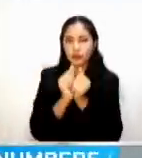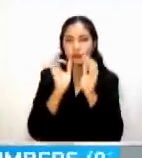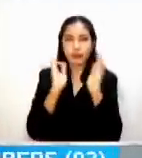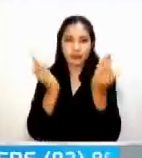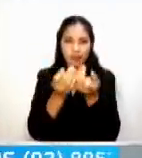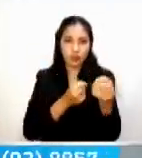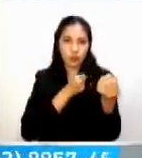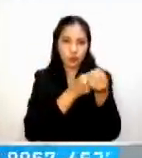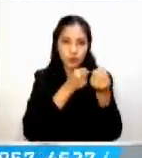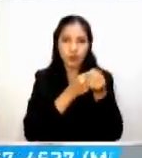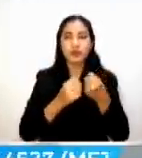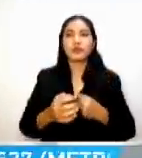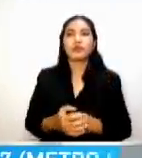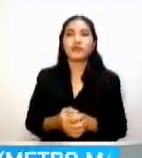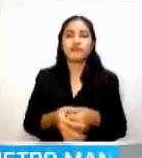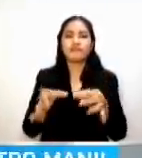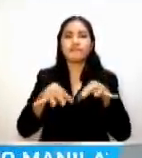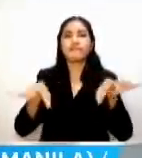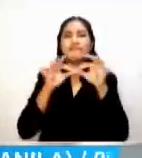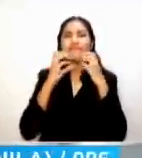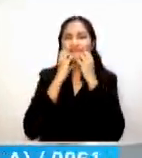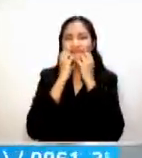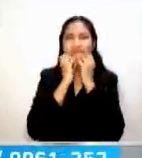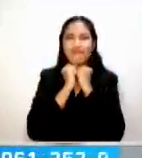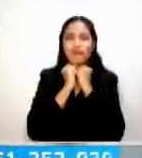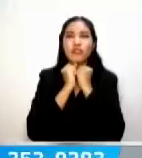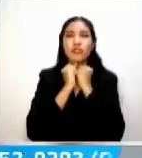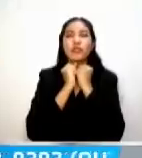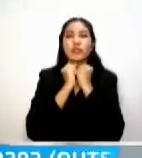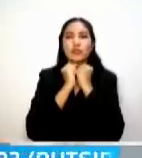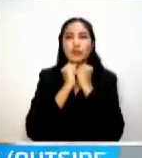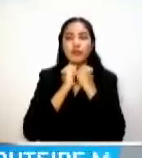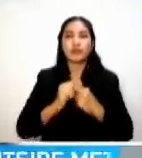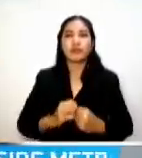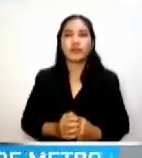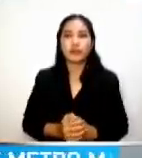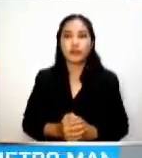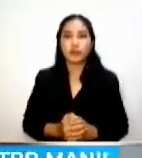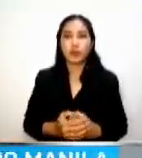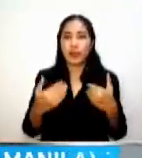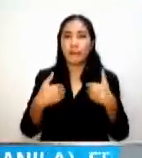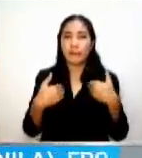Napakalaking bagay to be a source of encouragement kasi